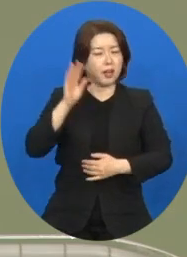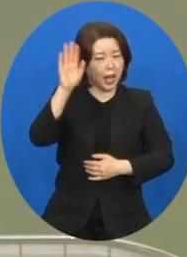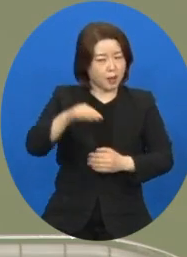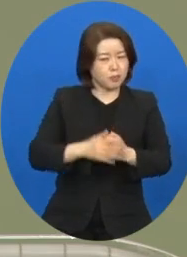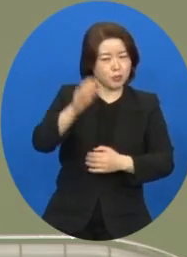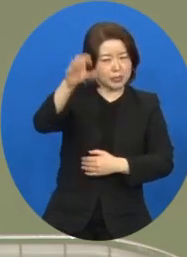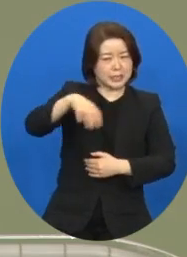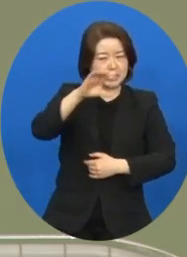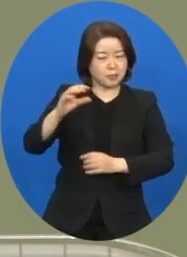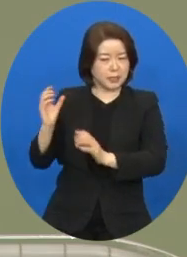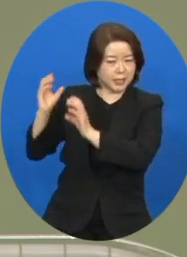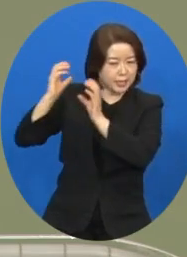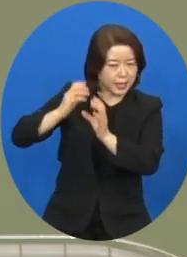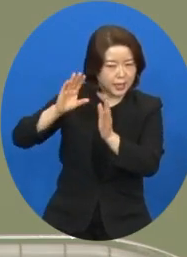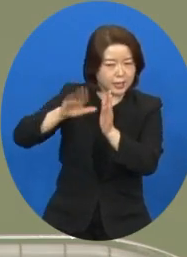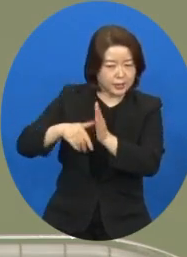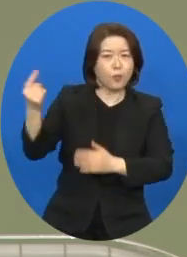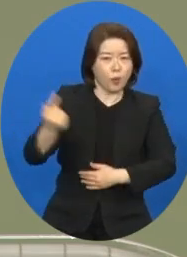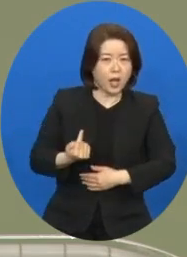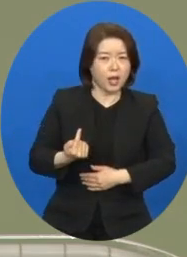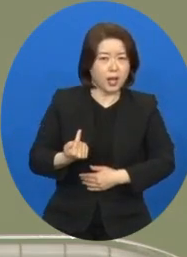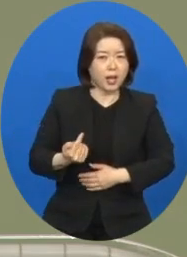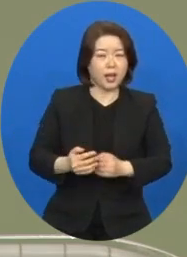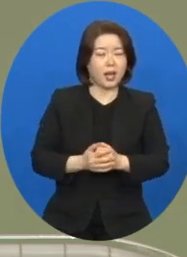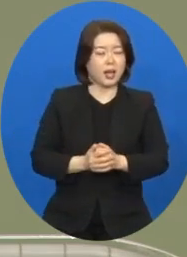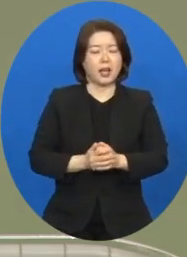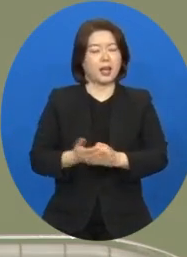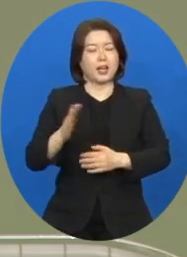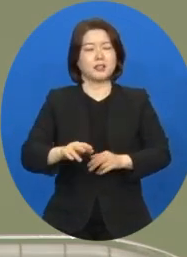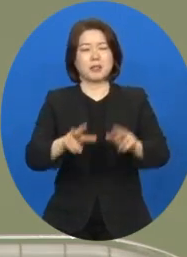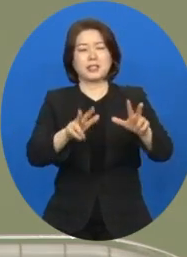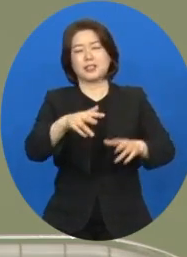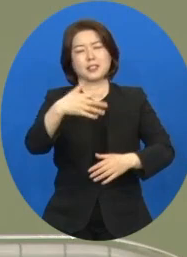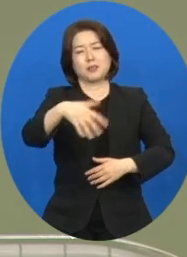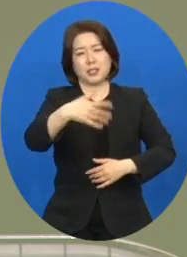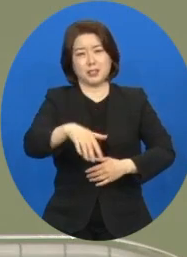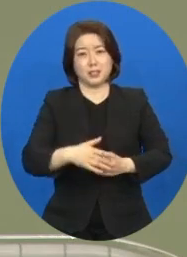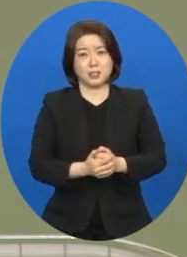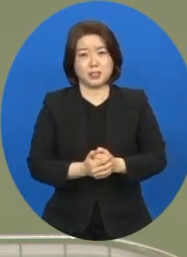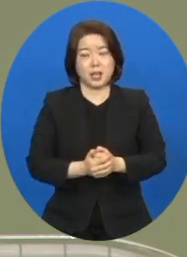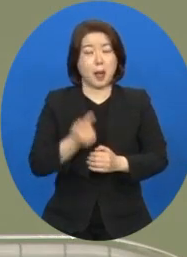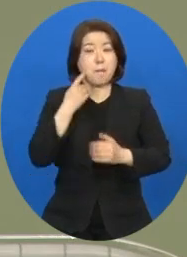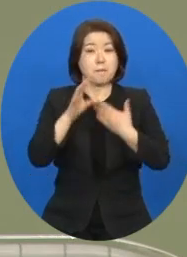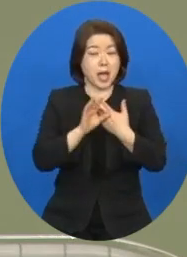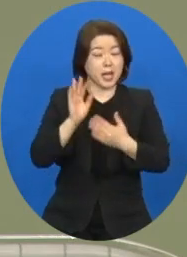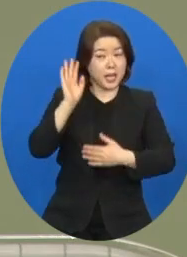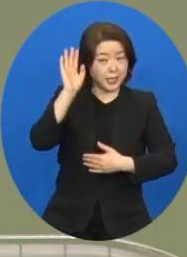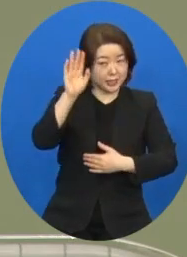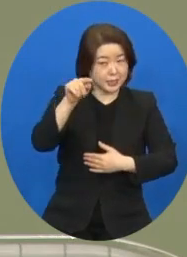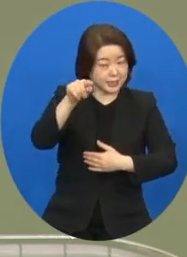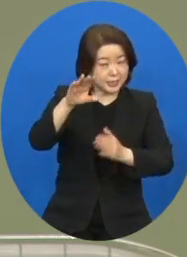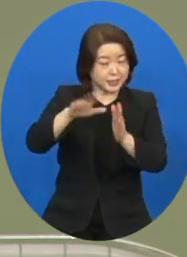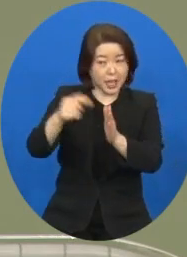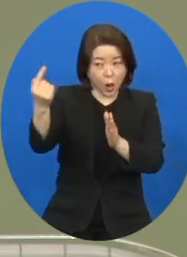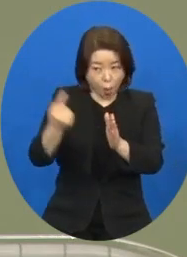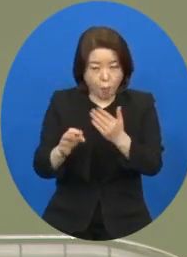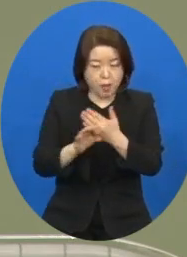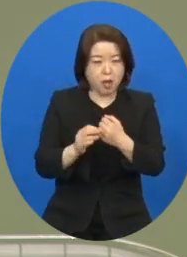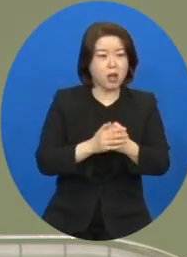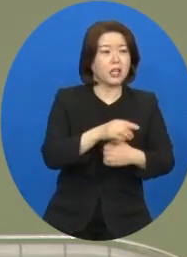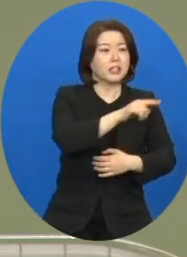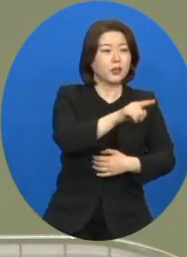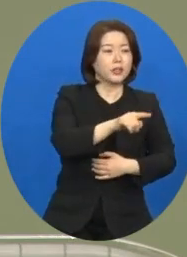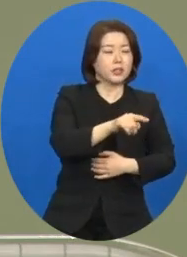될 때가 오겠지만 지금은 아니다. 만약에 그 때가 되면 너희들이 가라